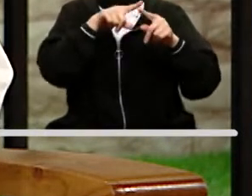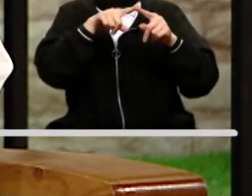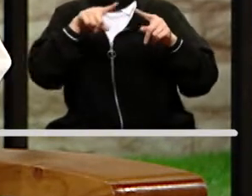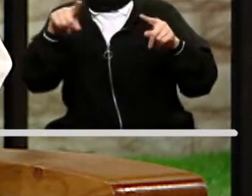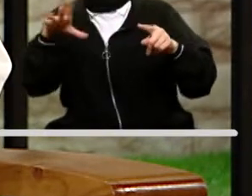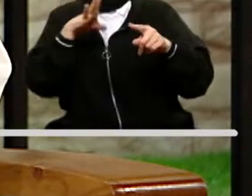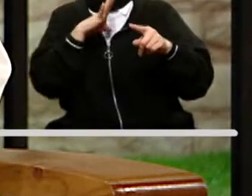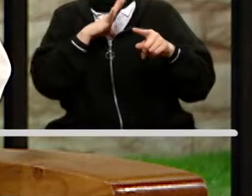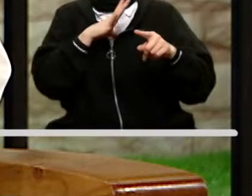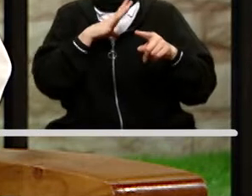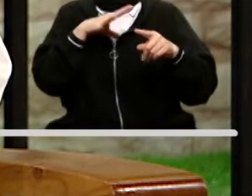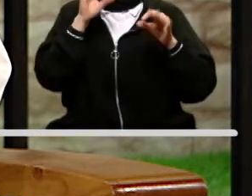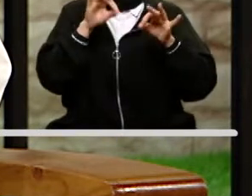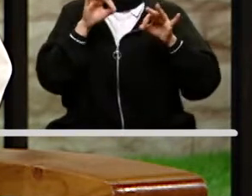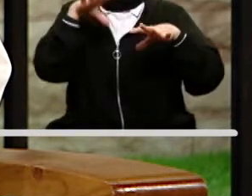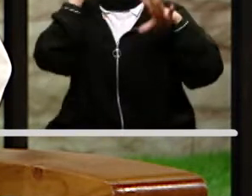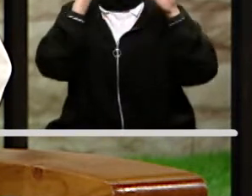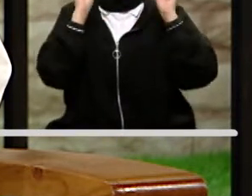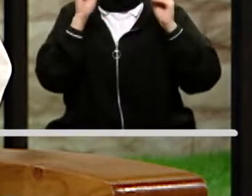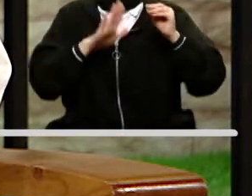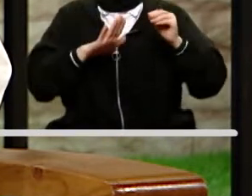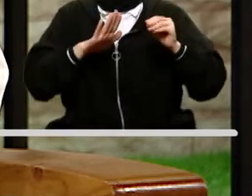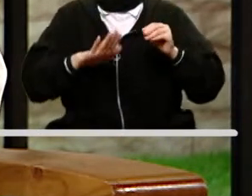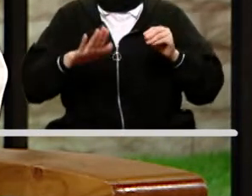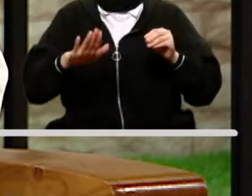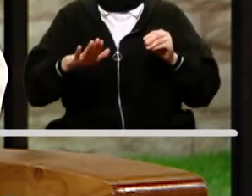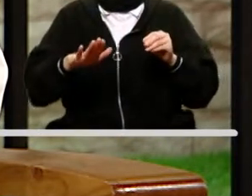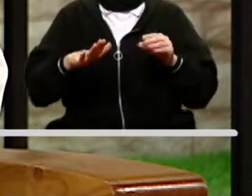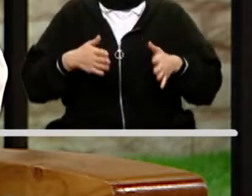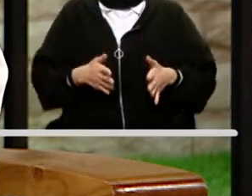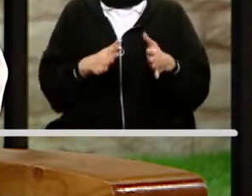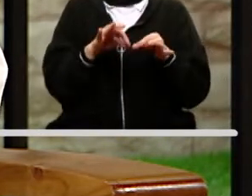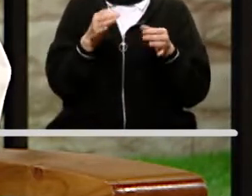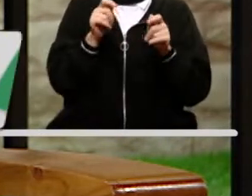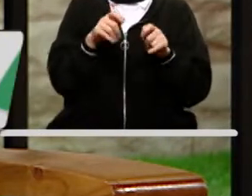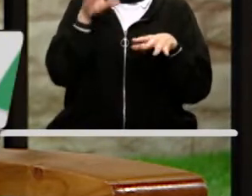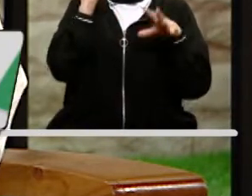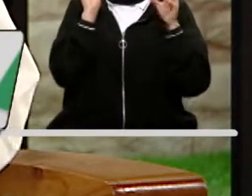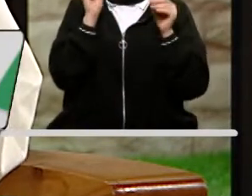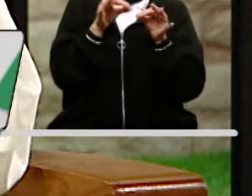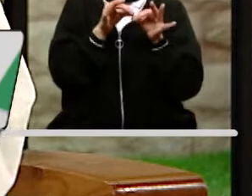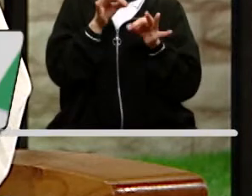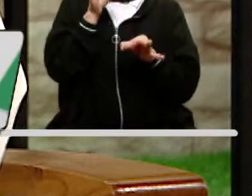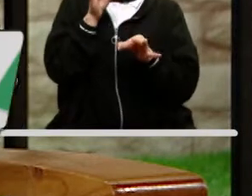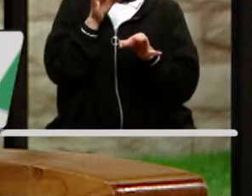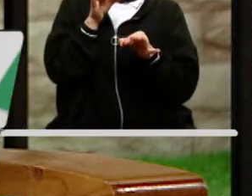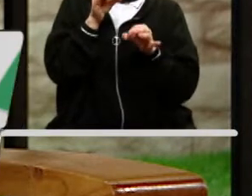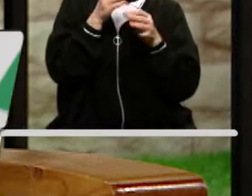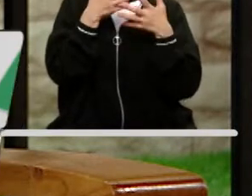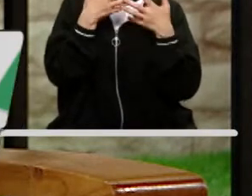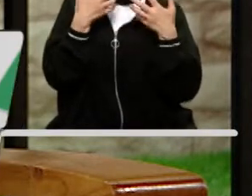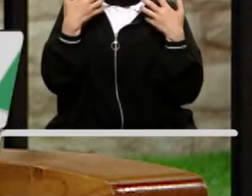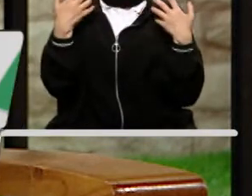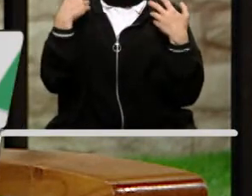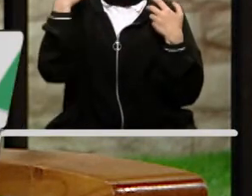Öğreniyoruz. Çocuk doğdu. Ne yapacak? Öğrenecek ve insan yavrusu hayvanları da dahil edersek canlılar